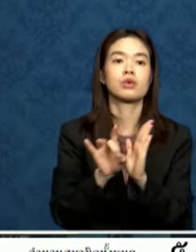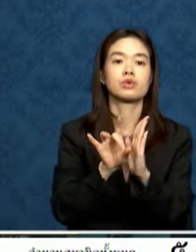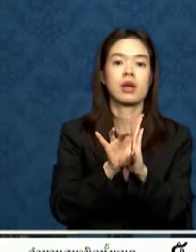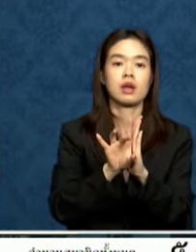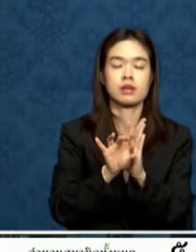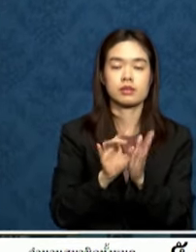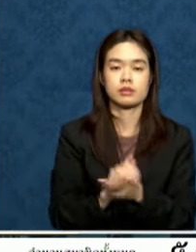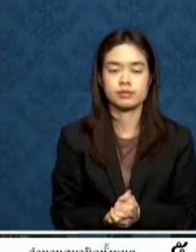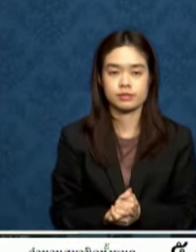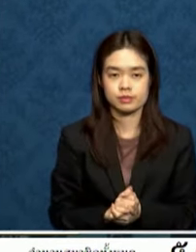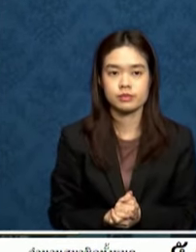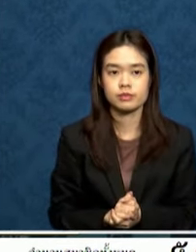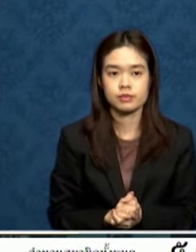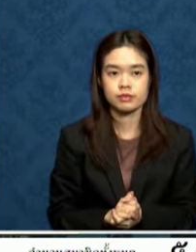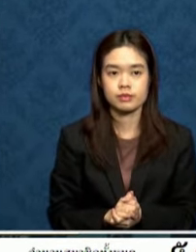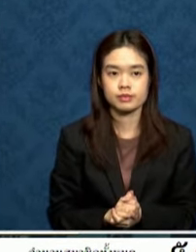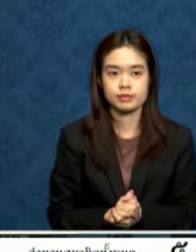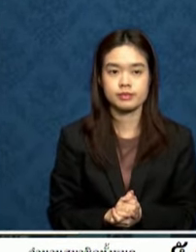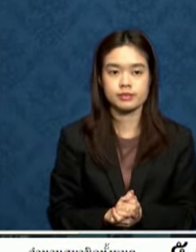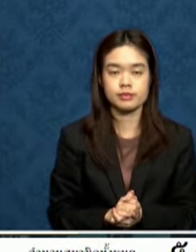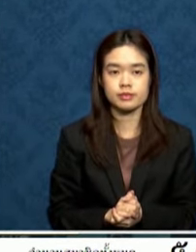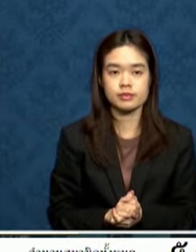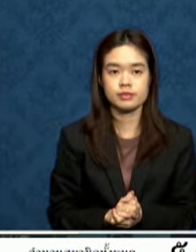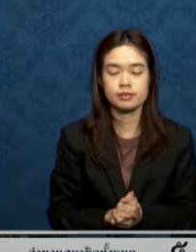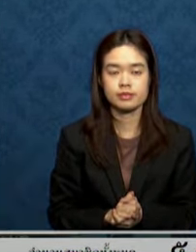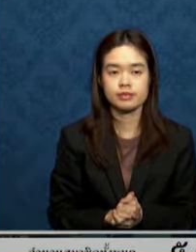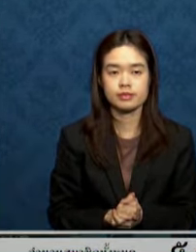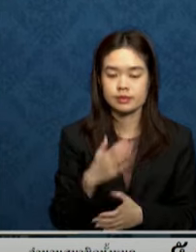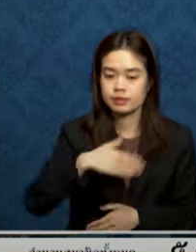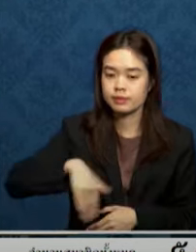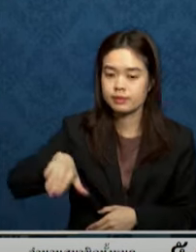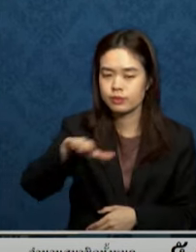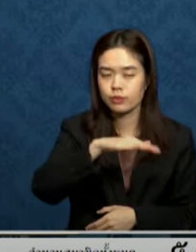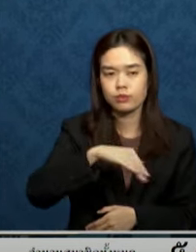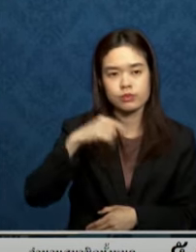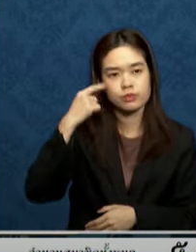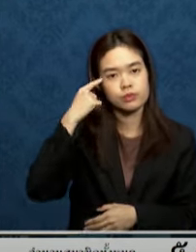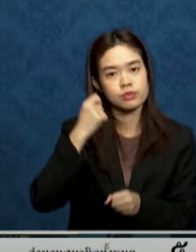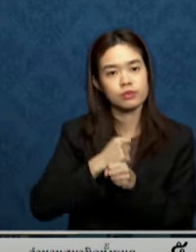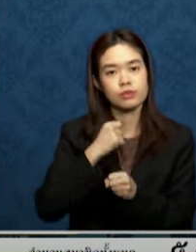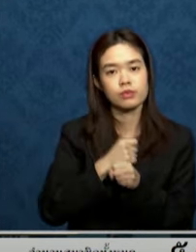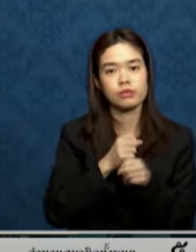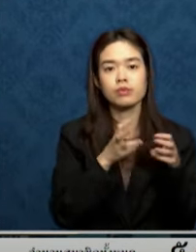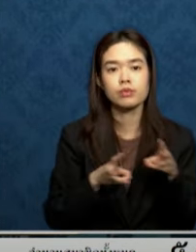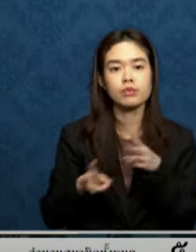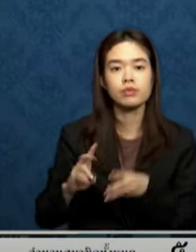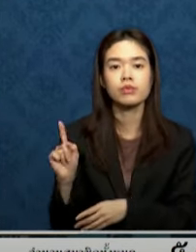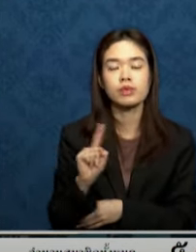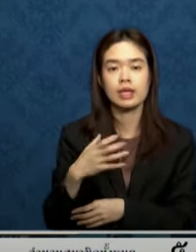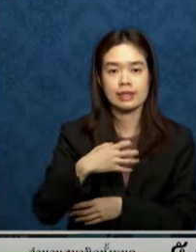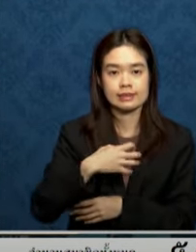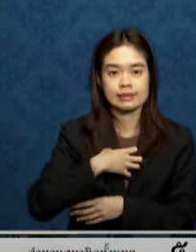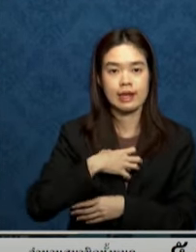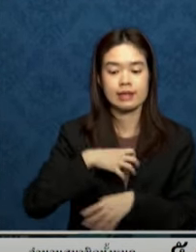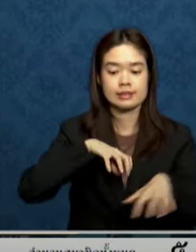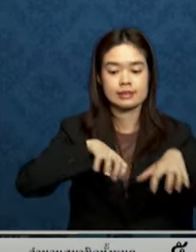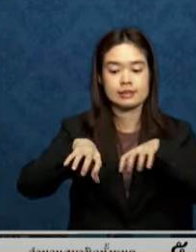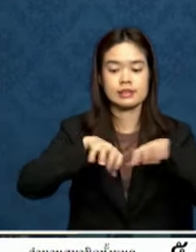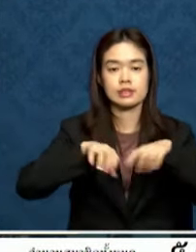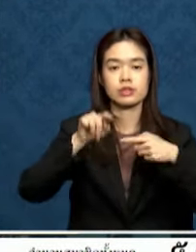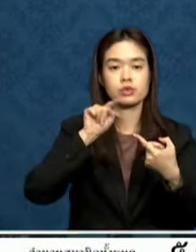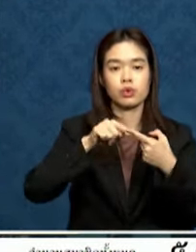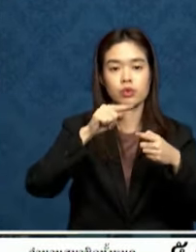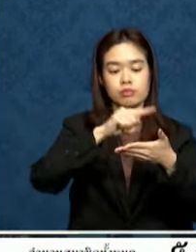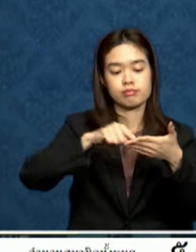อย่างนี้ครับว่าเราจะทำยังไงที่เราจะดำเนินการจัดการลงคะแนนออกเสียงโดย